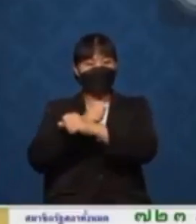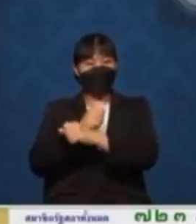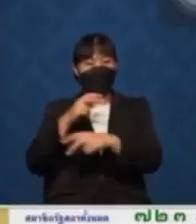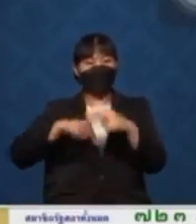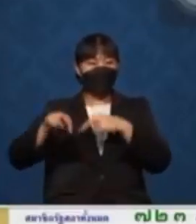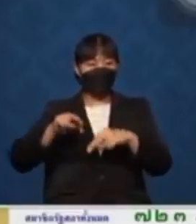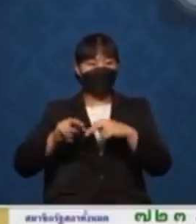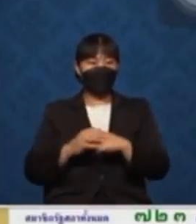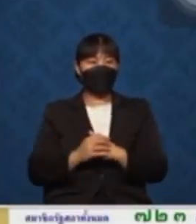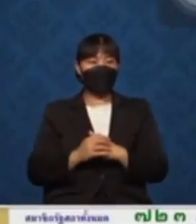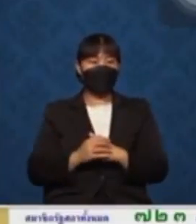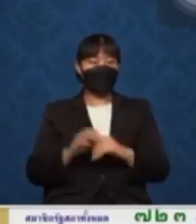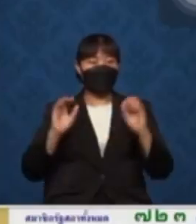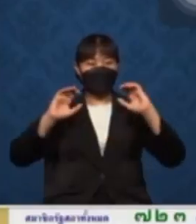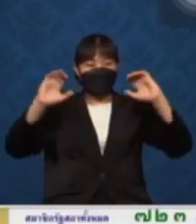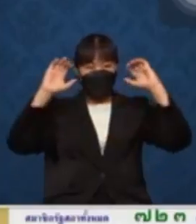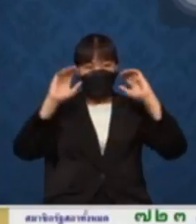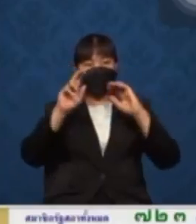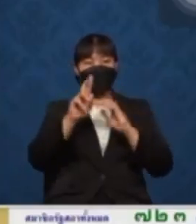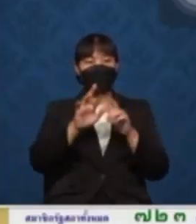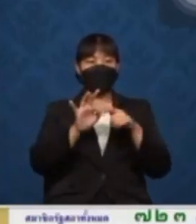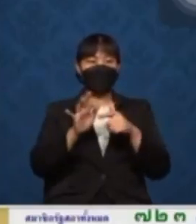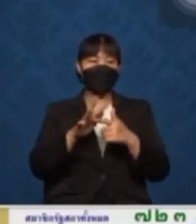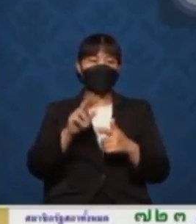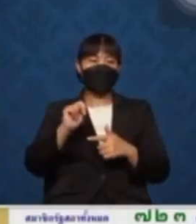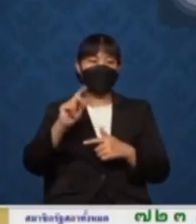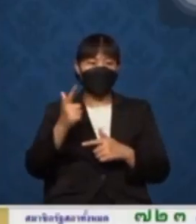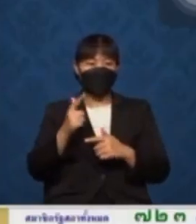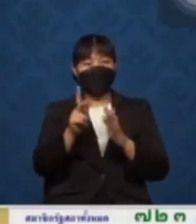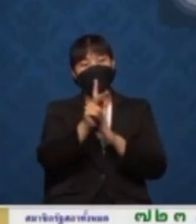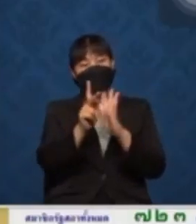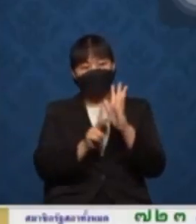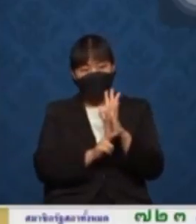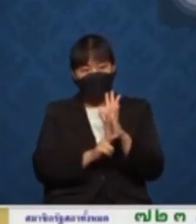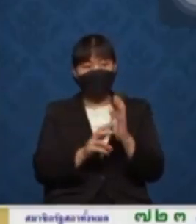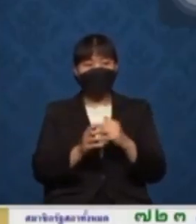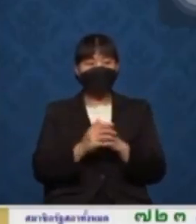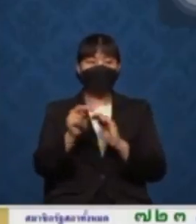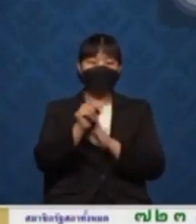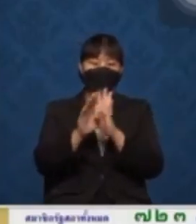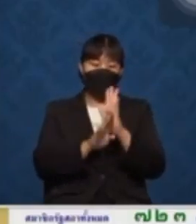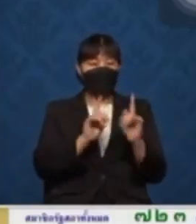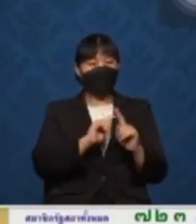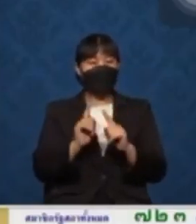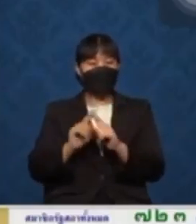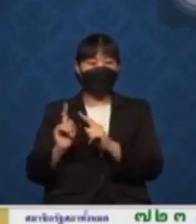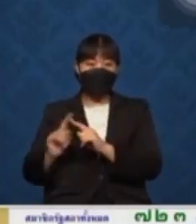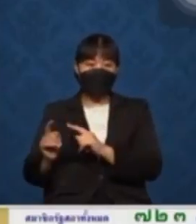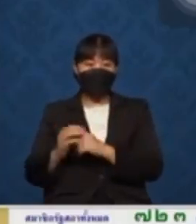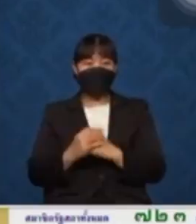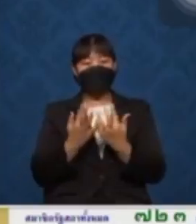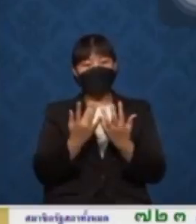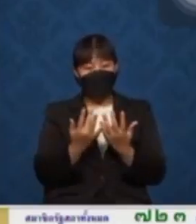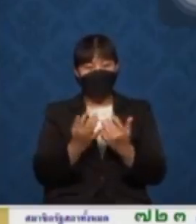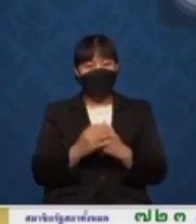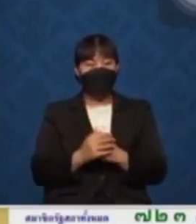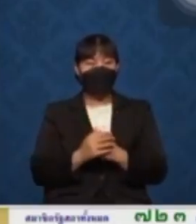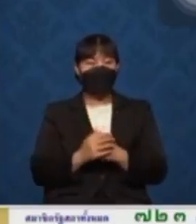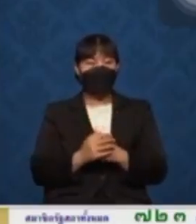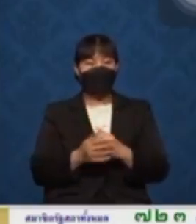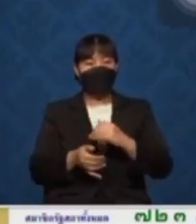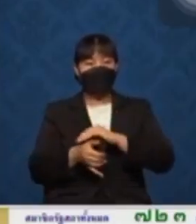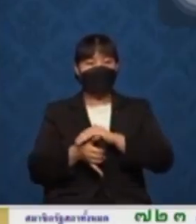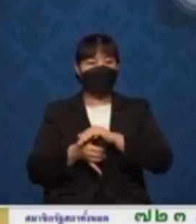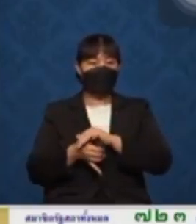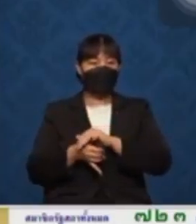ลชุดปัจจุบันมีการถอยเรื่องร่างกฎหมายหรือว่าเรื่องนโยบายต่างๆเนี่ยไม่ว่าจะเป็นนโยบายการไม่ว่าจะเป็นการชะลอการซื้อเรือดำน้ำไม่ว่าจะ